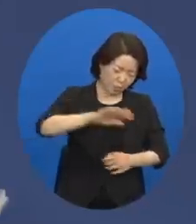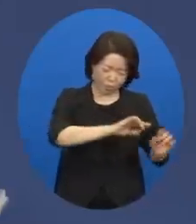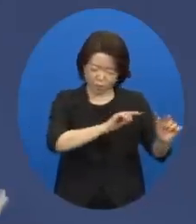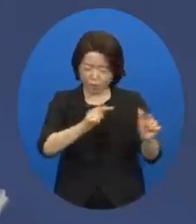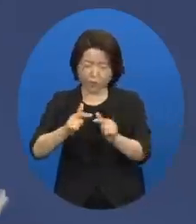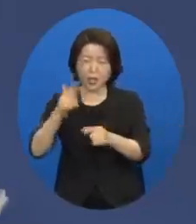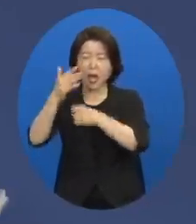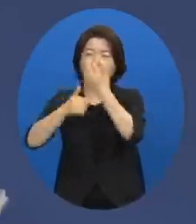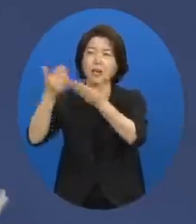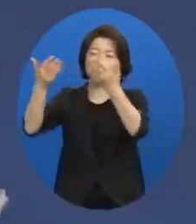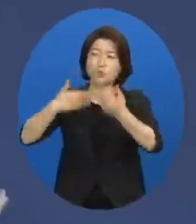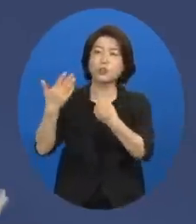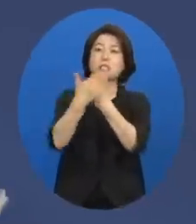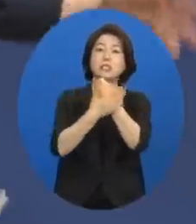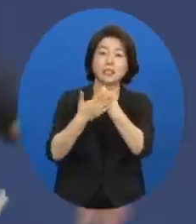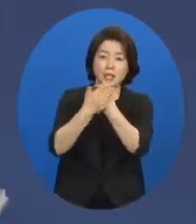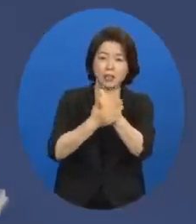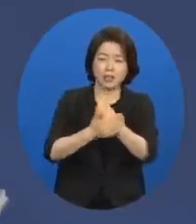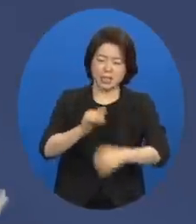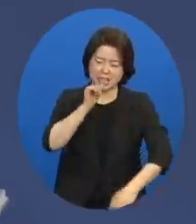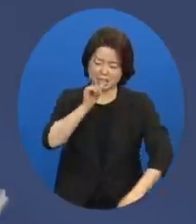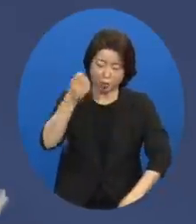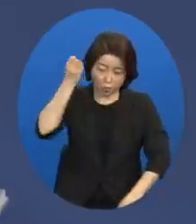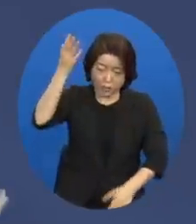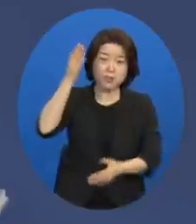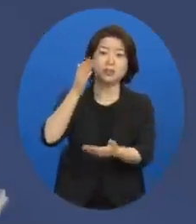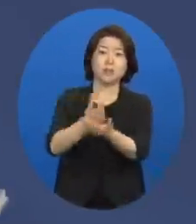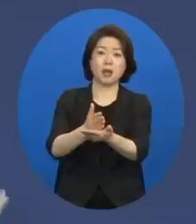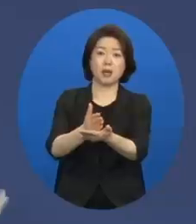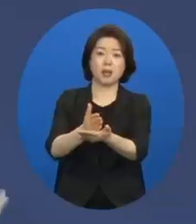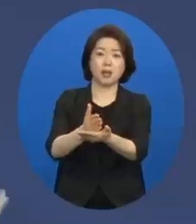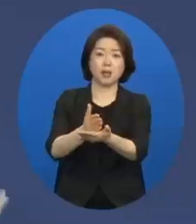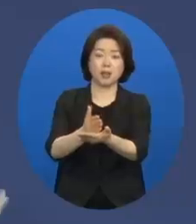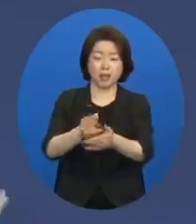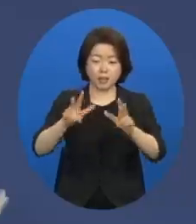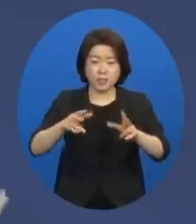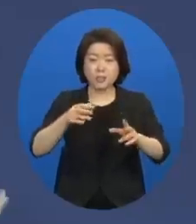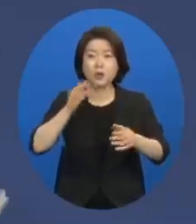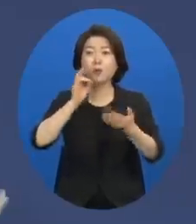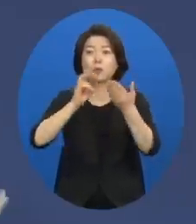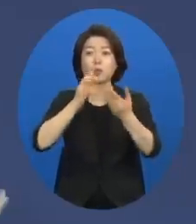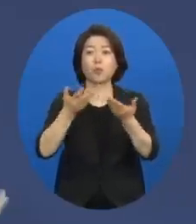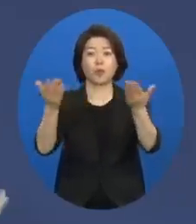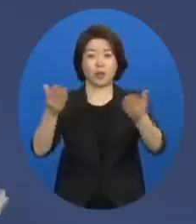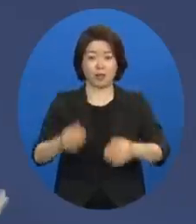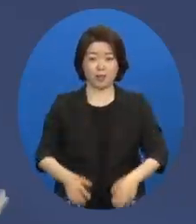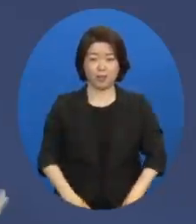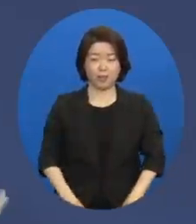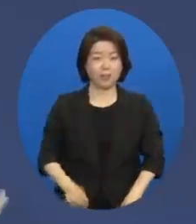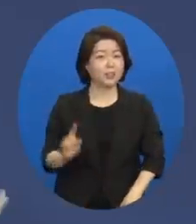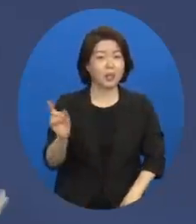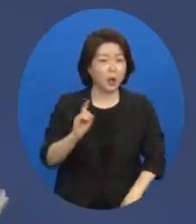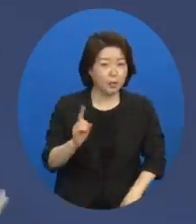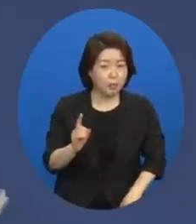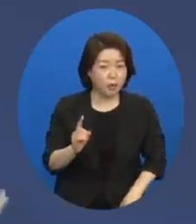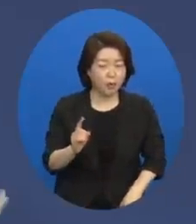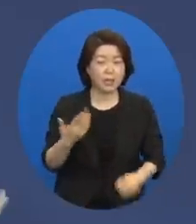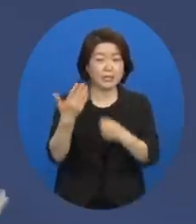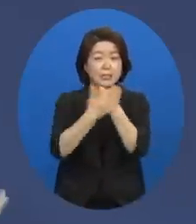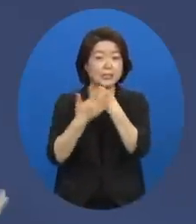하나님이 주신 그 은택을 결코 잊지 말아라. 지금 이렇게 외치고 있어요. 그런데 뭘 무슨